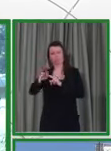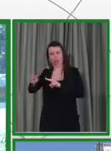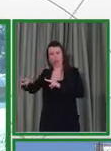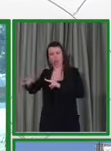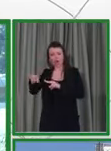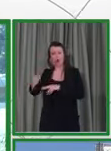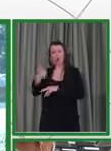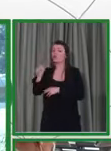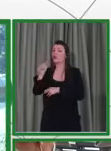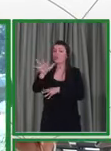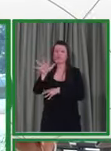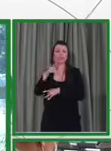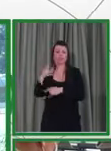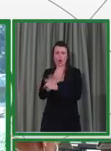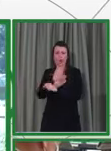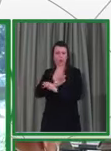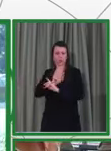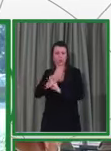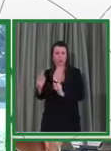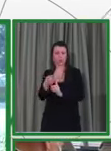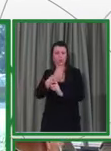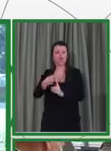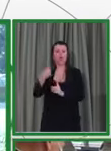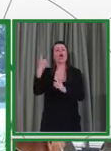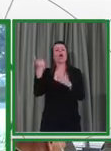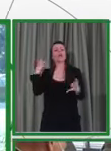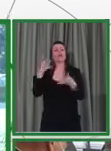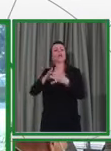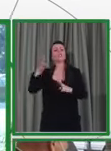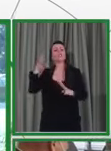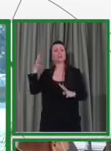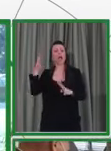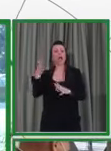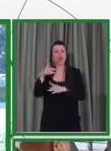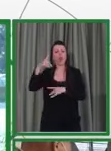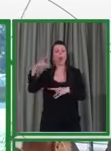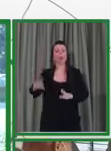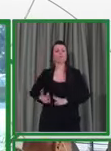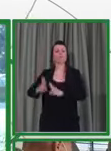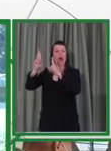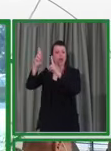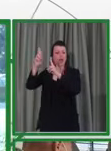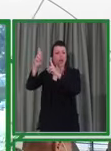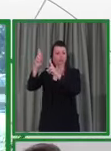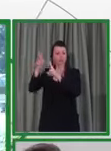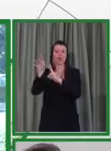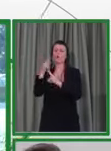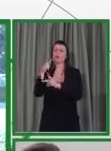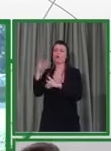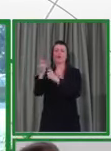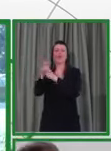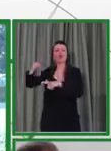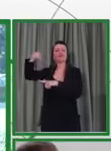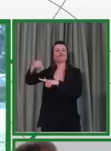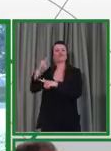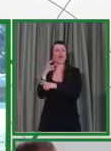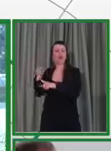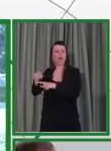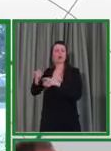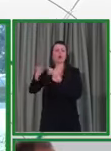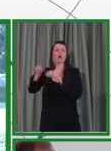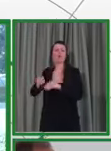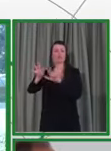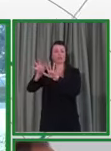125 il cristallo palace che è in nella città di bergamo 90 posti ne sono occupati